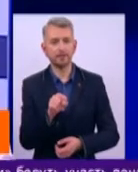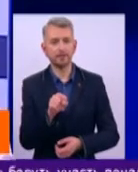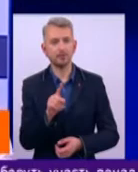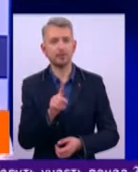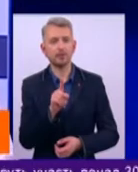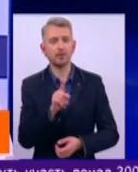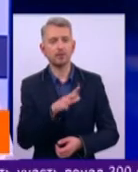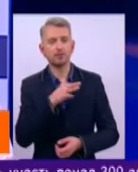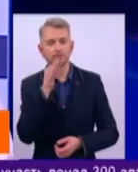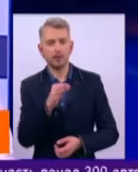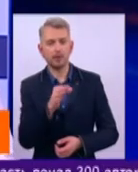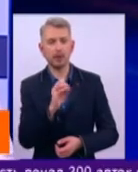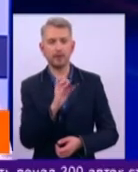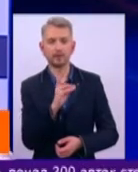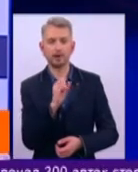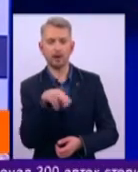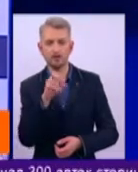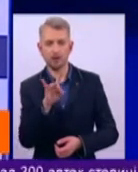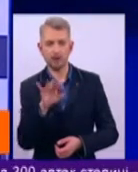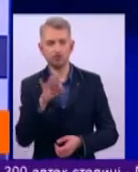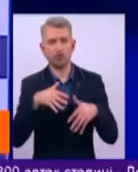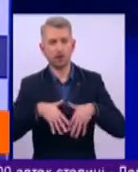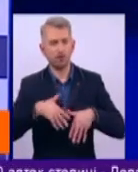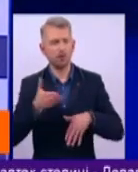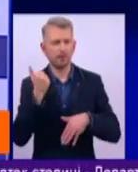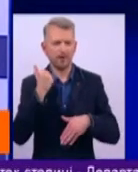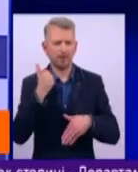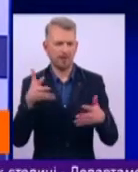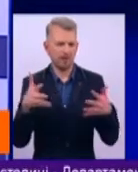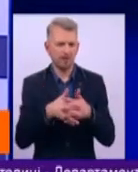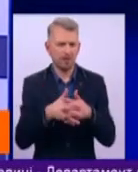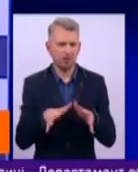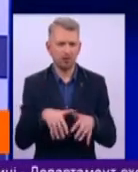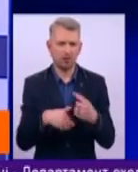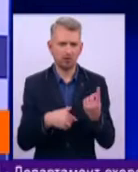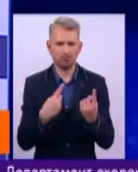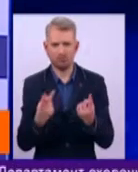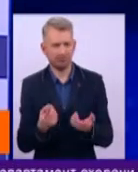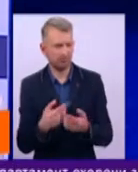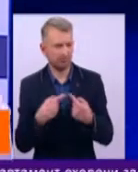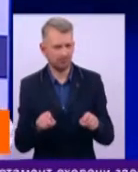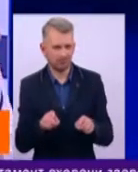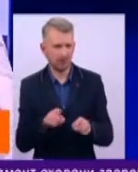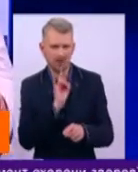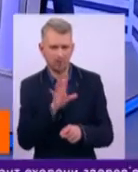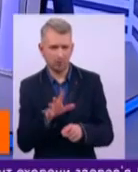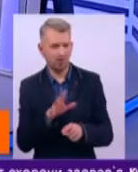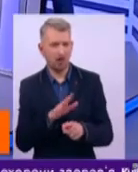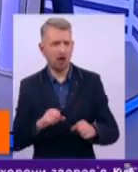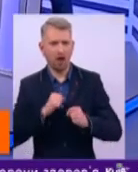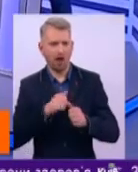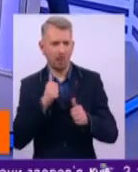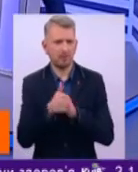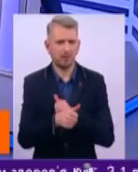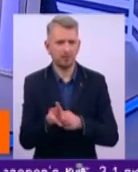яка була від пана Іскандера. Тому що щодо Криму, давайте не плутати, знаєте, одне з іншим і не забігати наперед, як то кажуть. Ми, знаєте,